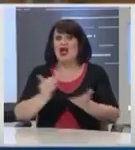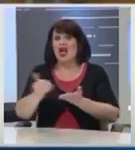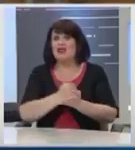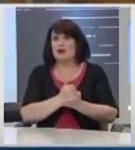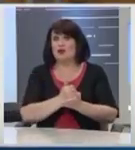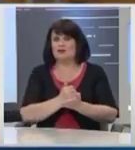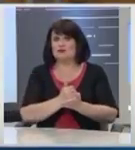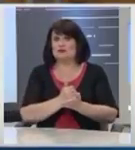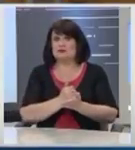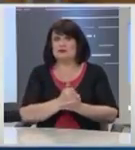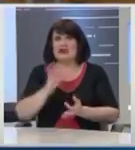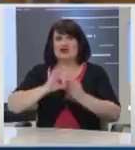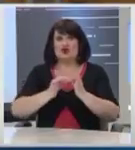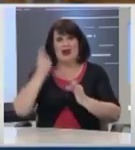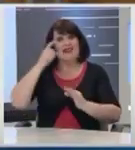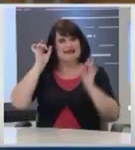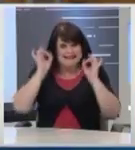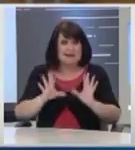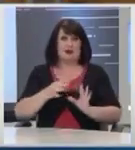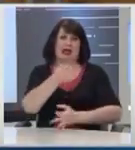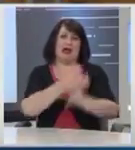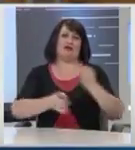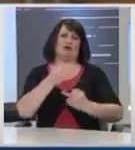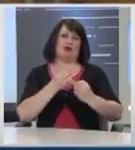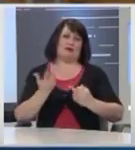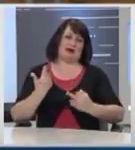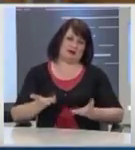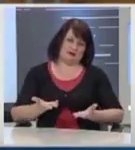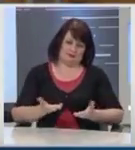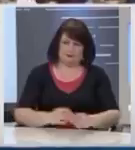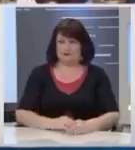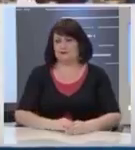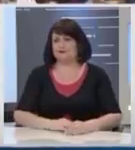άδικη και ανιστόρικη η τοποθέτηση που κάνατε πριν από λίγο.